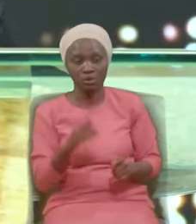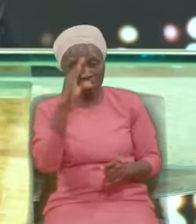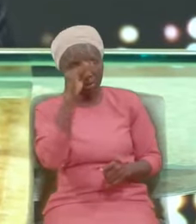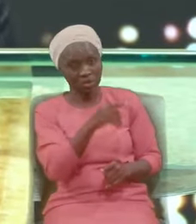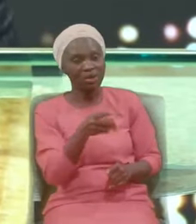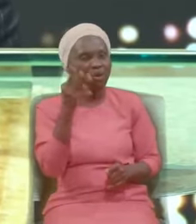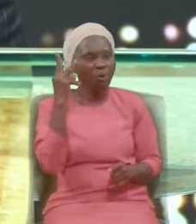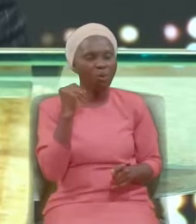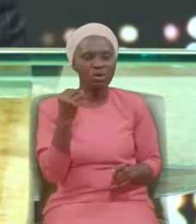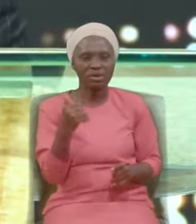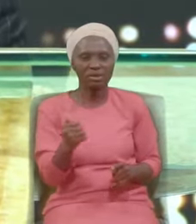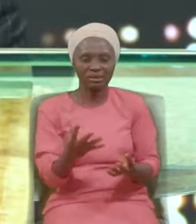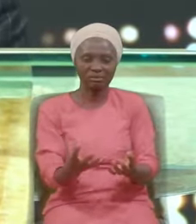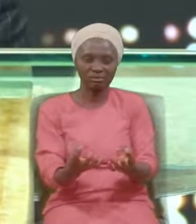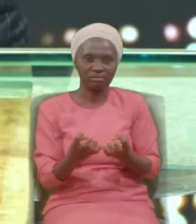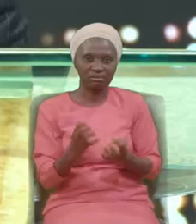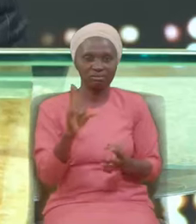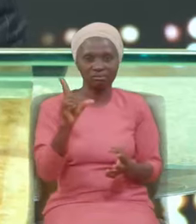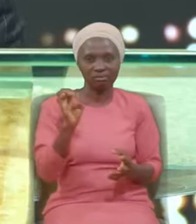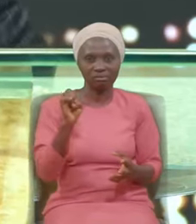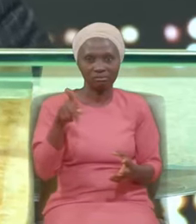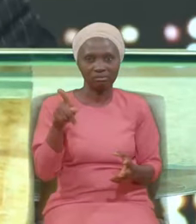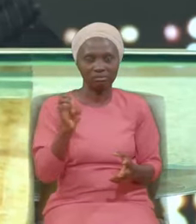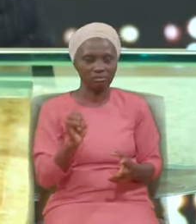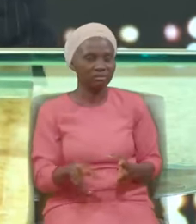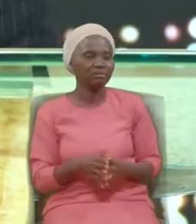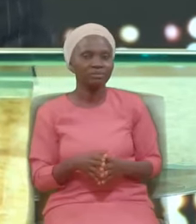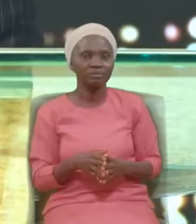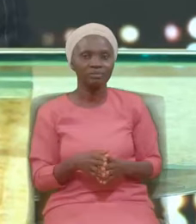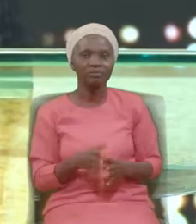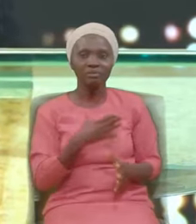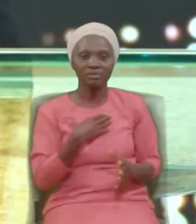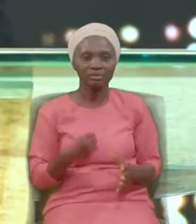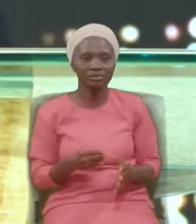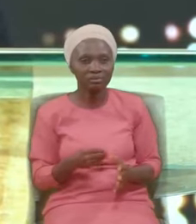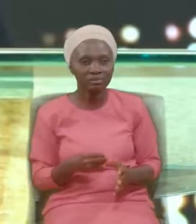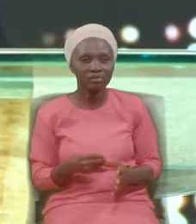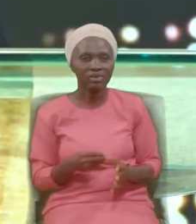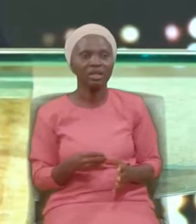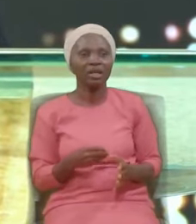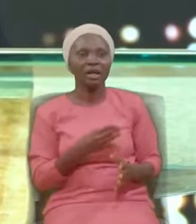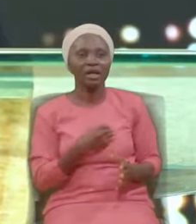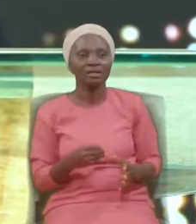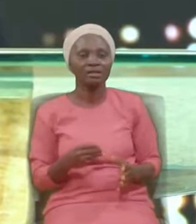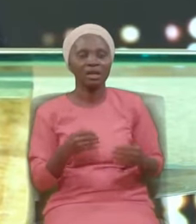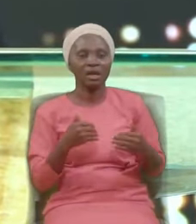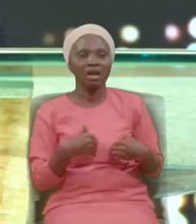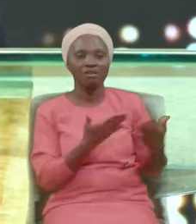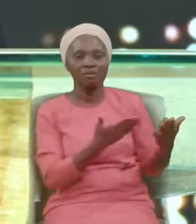il était lépreux. Oh, les Syriens étaient sortis par troupes. Ils avaient